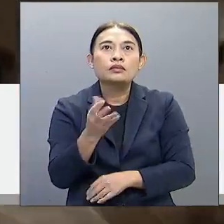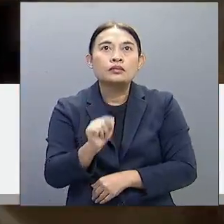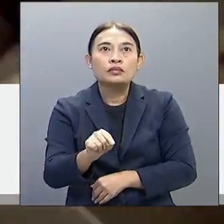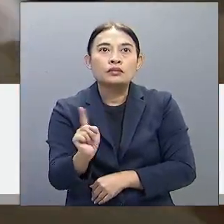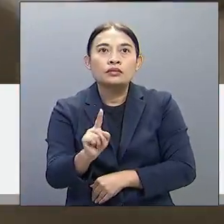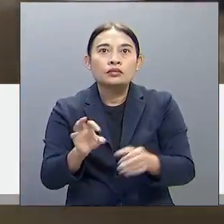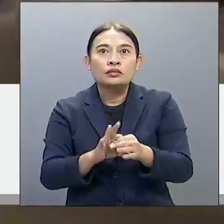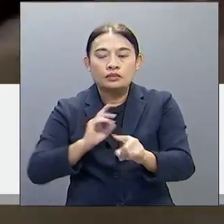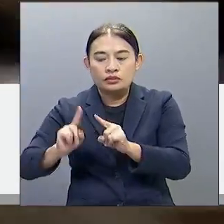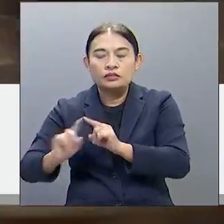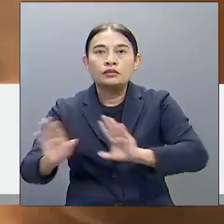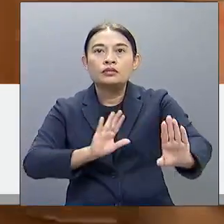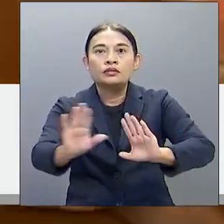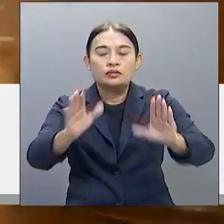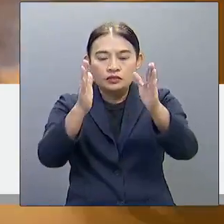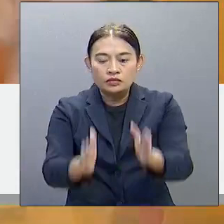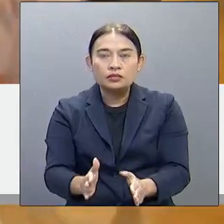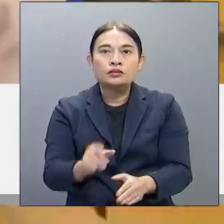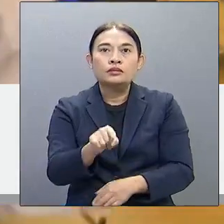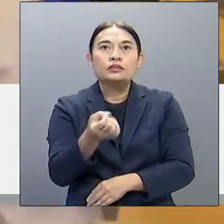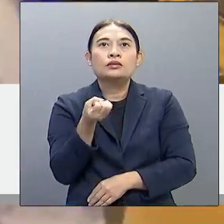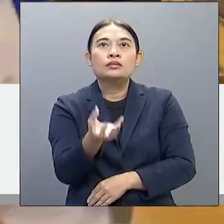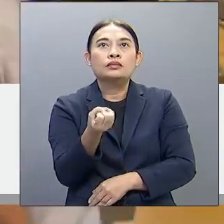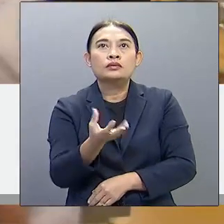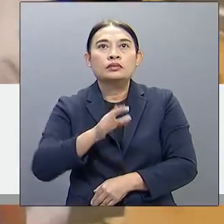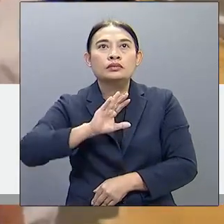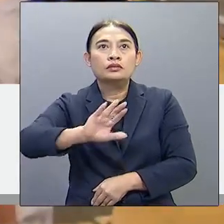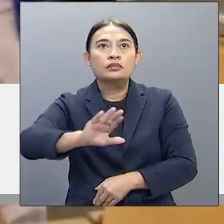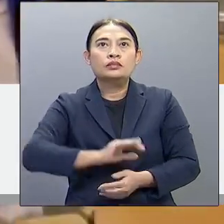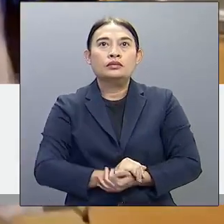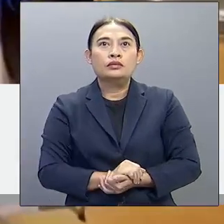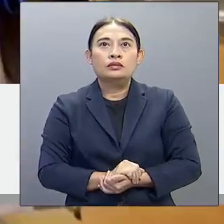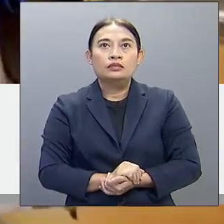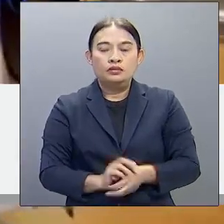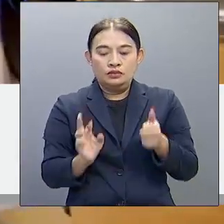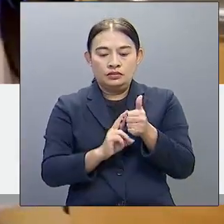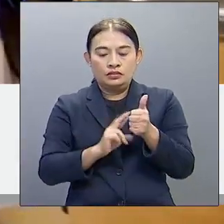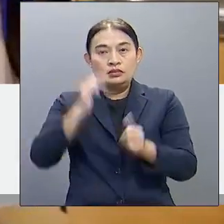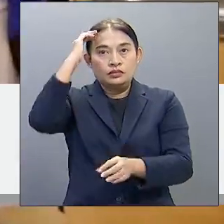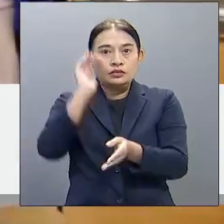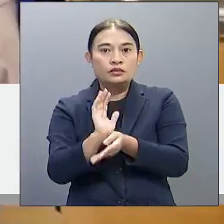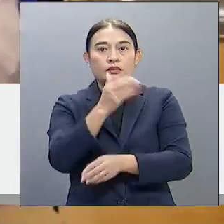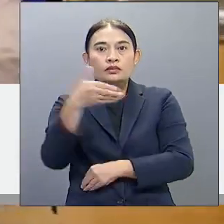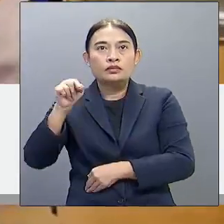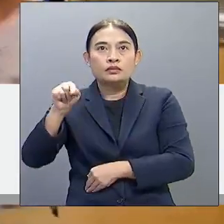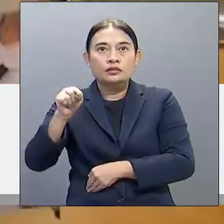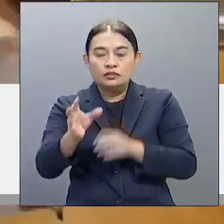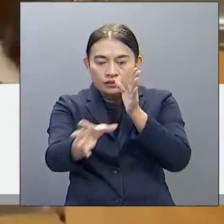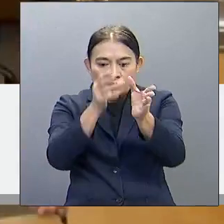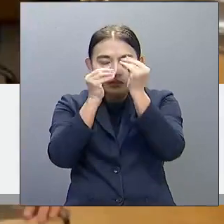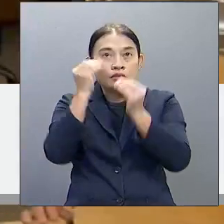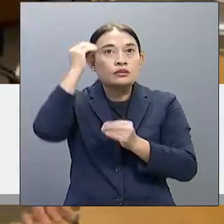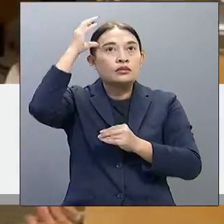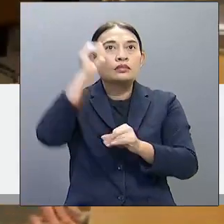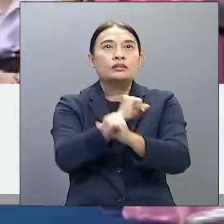ามสถานที่ต่างๆที่มีผู้คนอยู่เป็นจำนวนมากด้วยนะคะรองผู้บัญชาการตำรวจแห่งชาติเปิดเผยว่าความรู้เรื่องการรับมือเหตุ